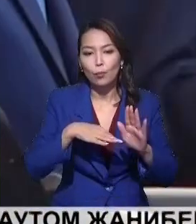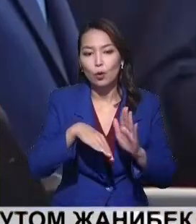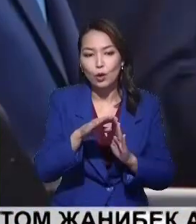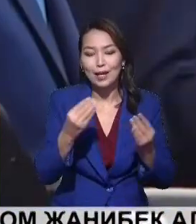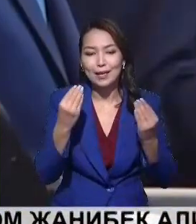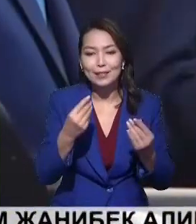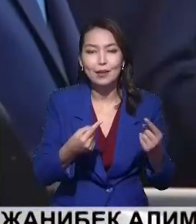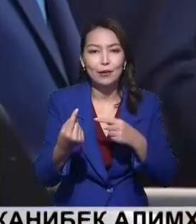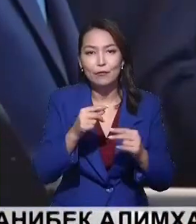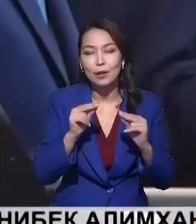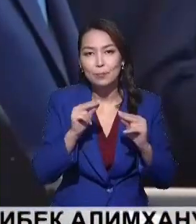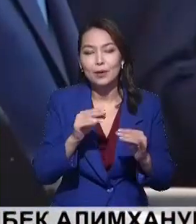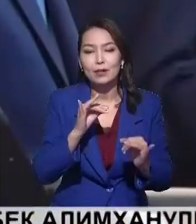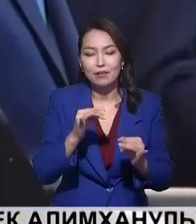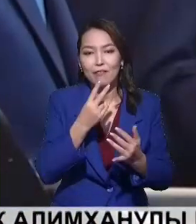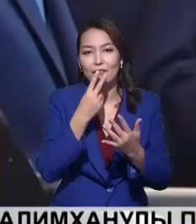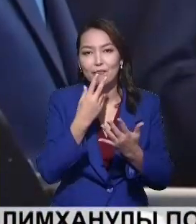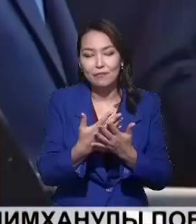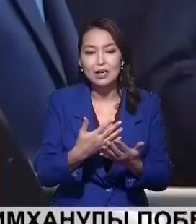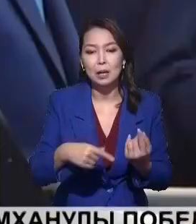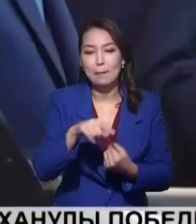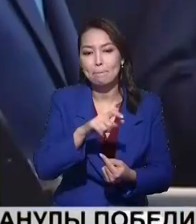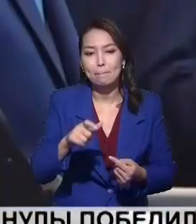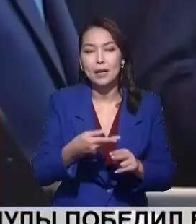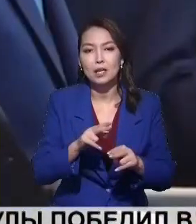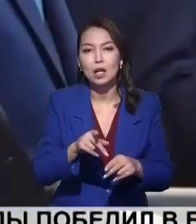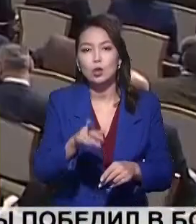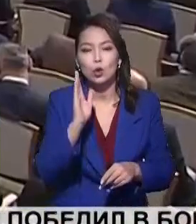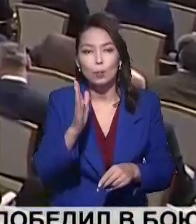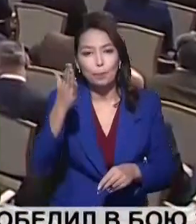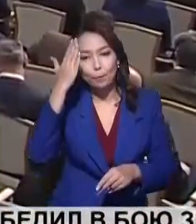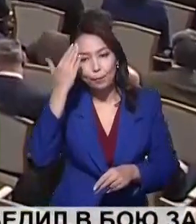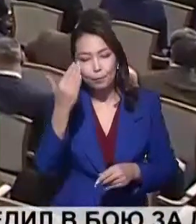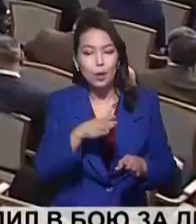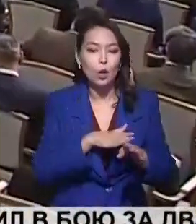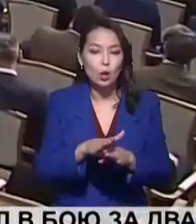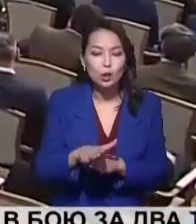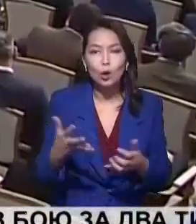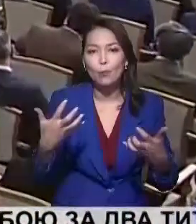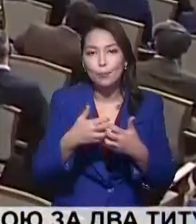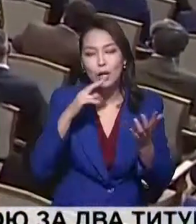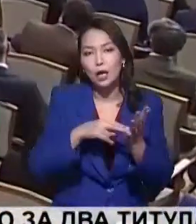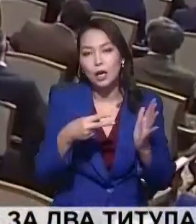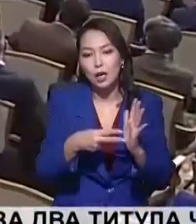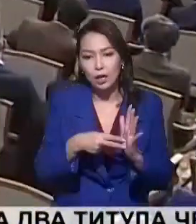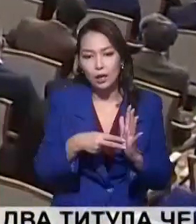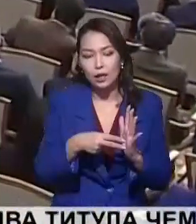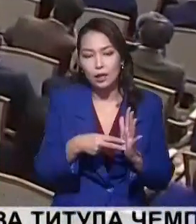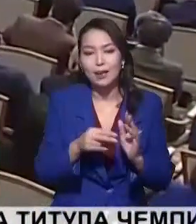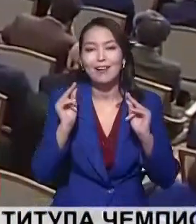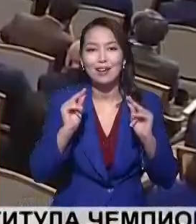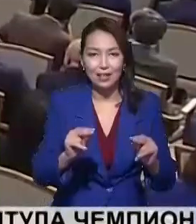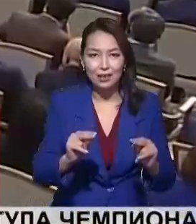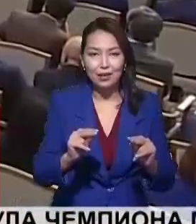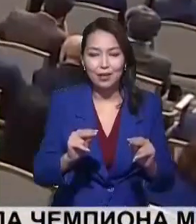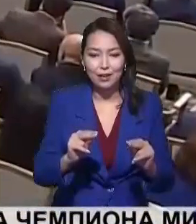для инвестиций и ведения бизнеса. Главное, это будет способствовать полноценной реализации принципов справедливости